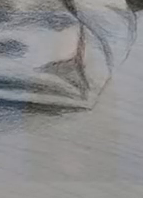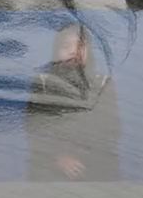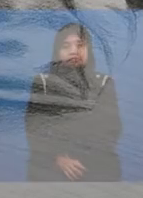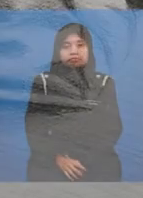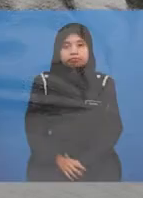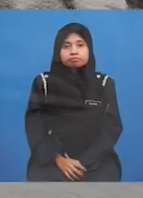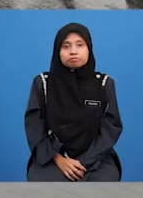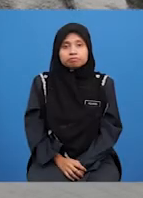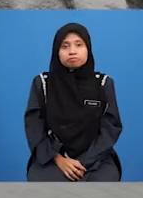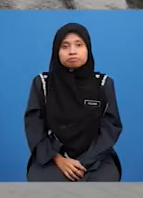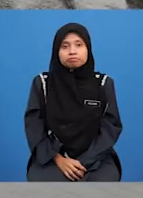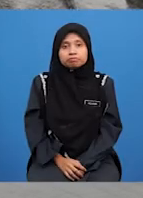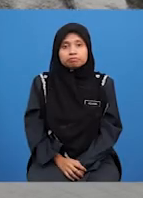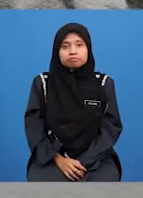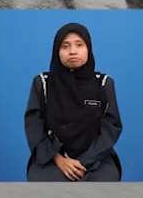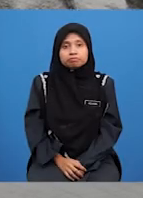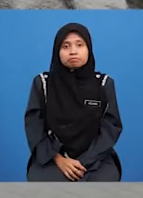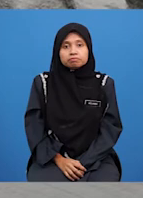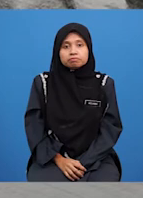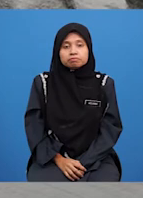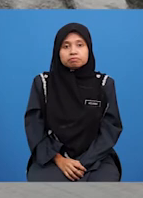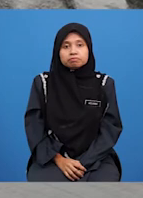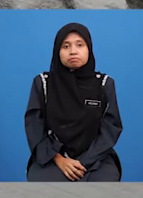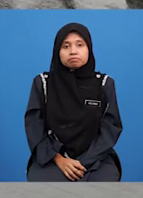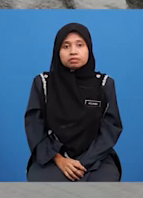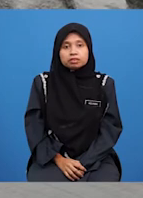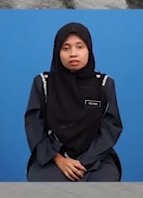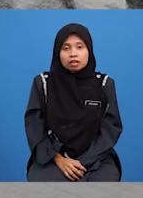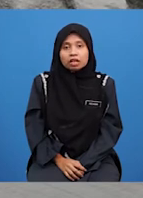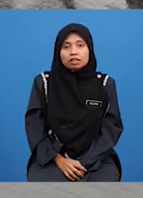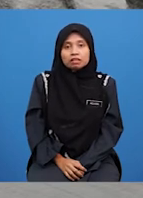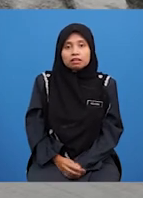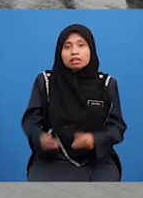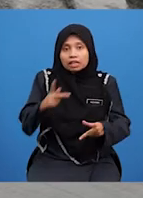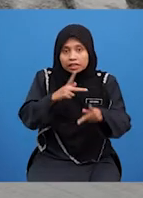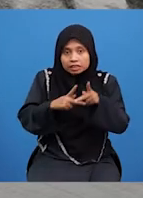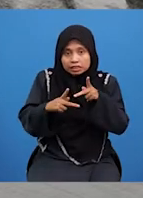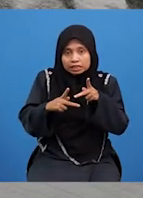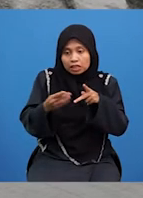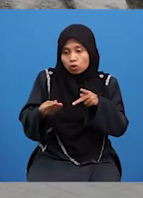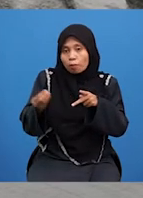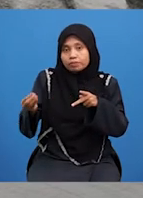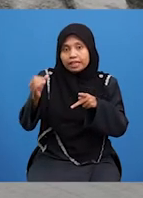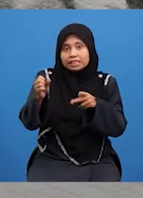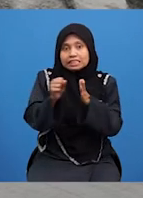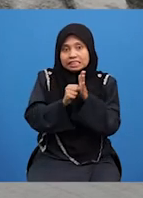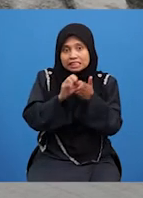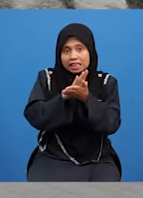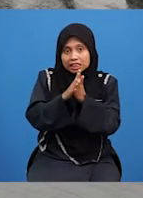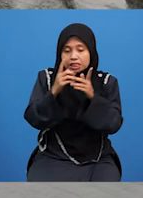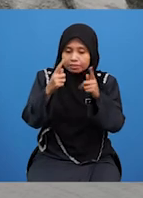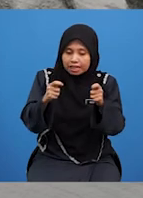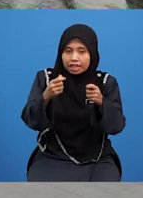Inilah contoh lukisan kajian objek sejadi dan buatan manusia yang telah siap sepenuhnya Cikgu Don dan juga